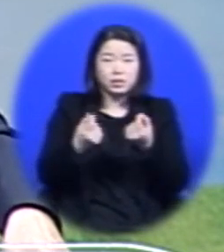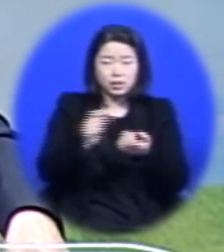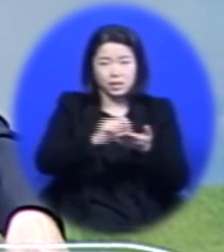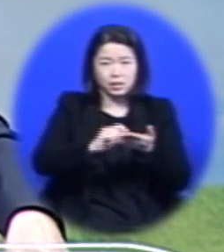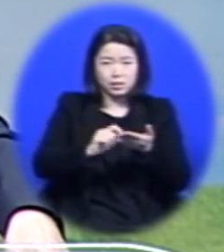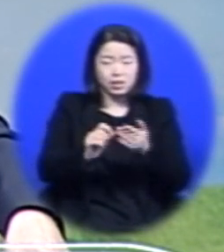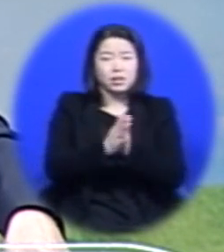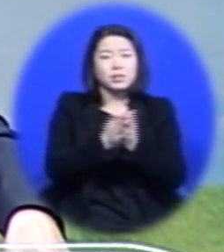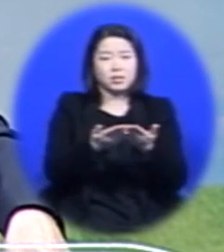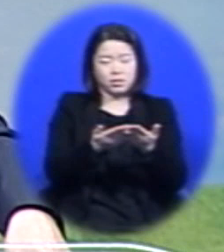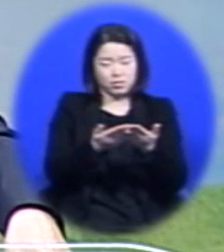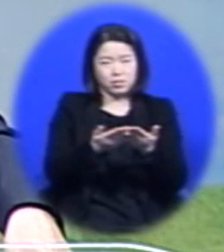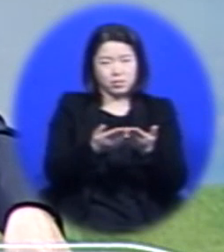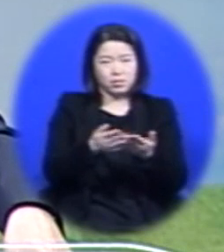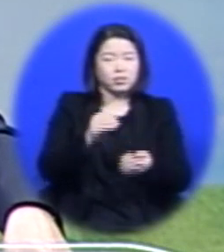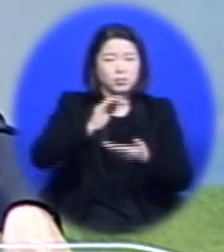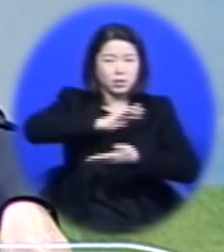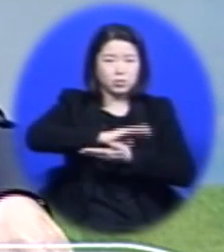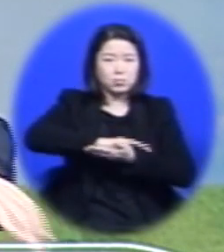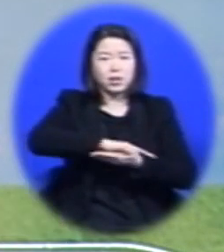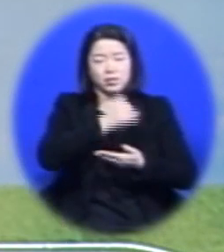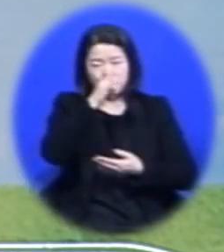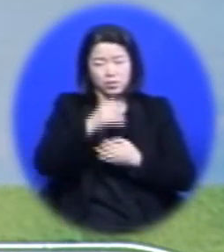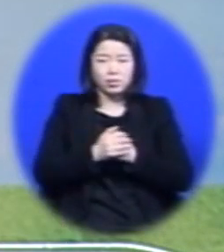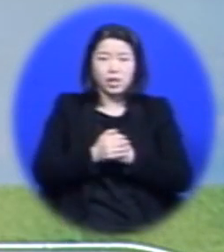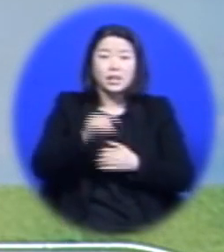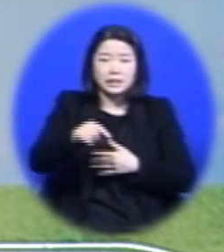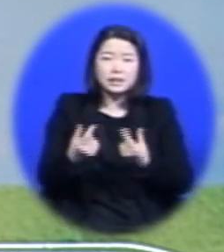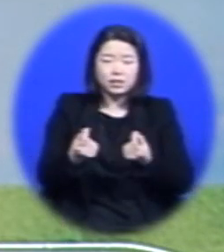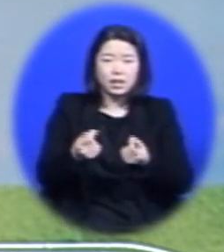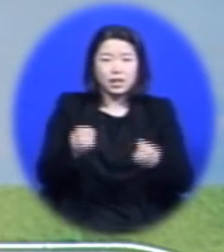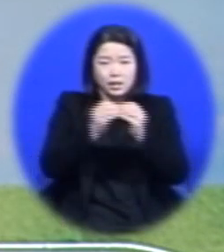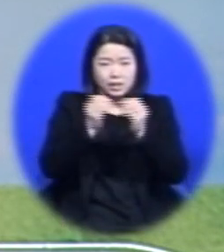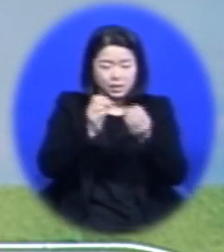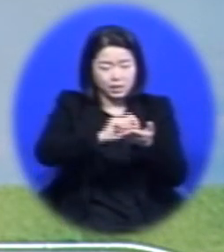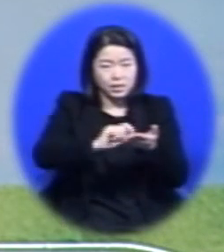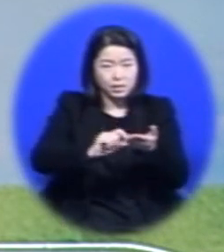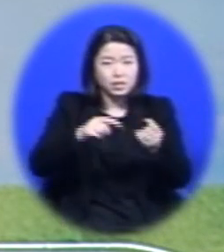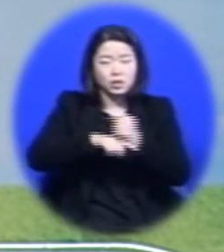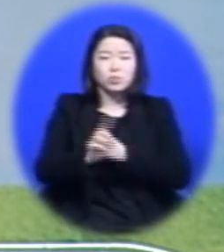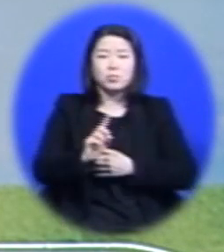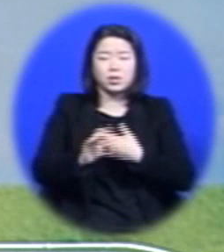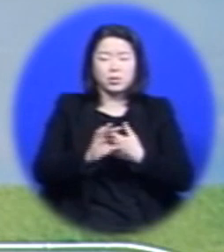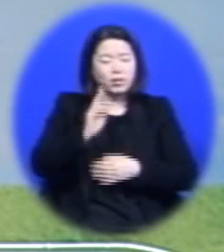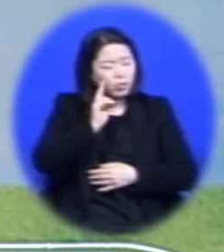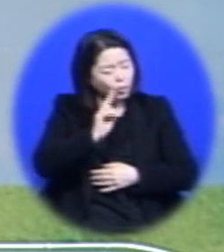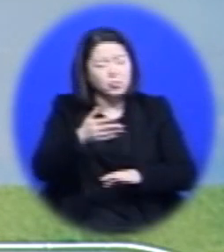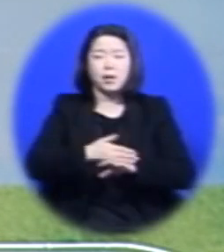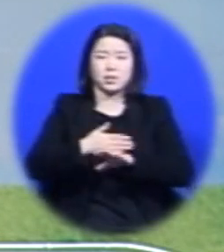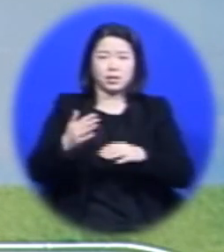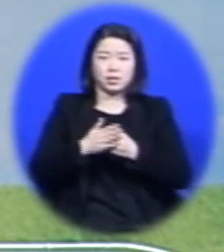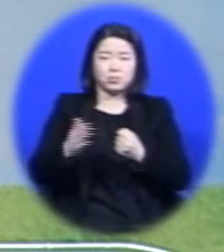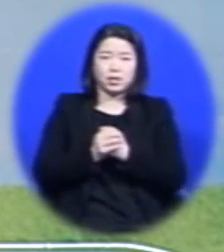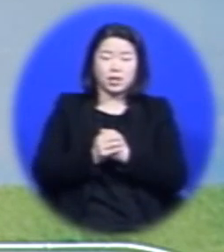시집을 냅니다 시집을 그가 그렇게 c 를 쓴 이유는 연 또 무 감사 아니까